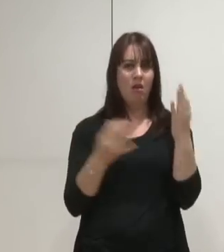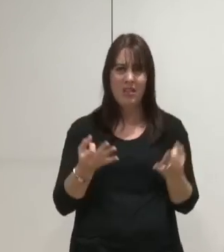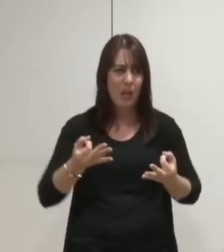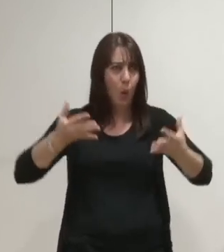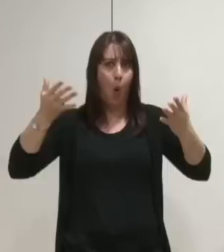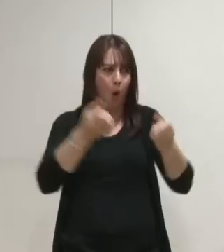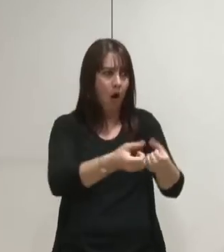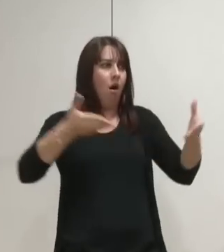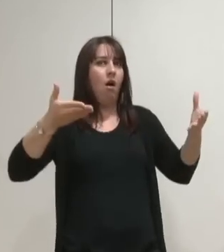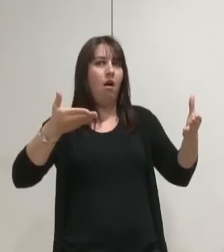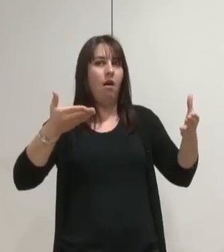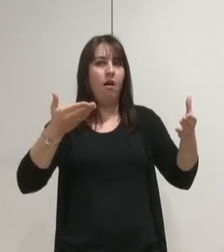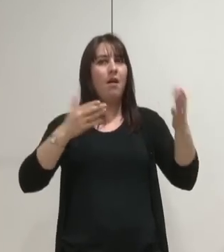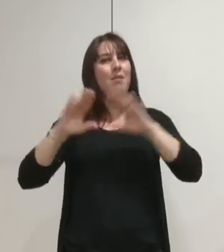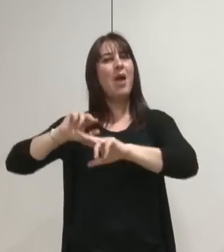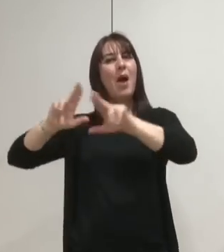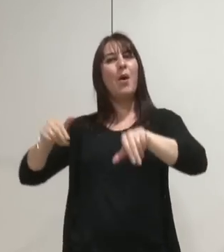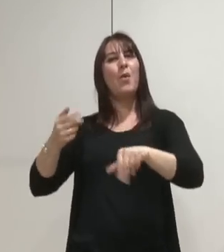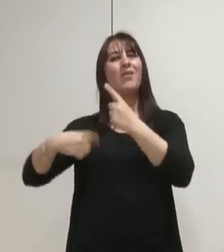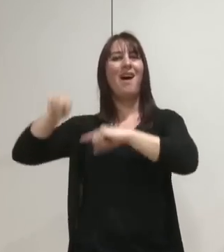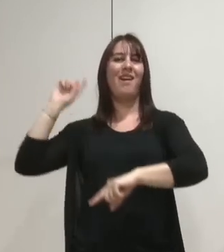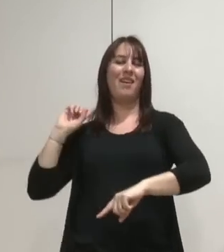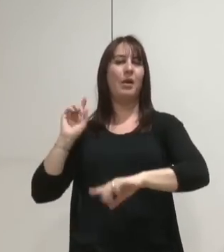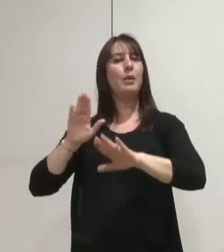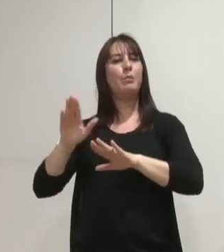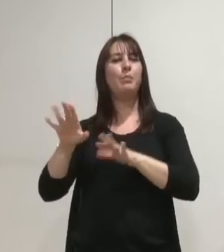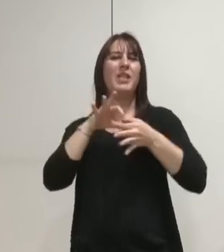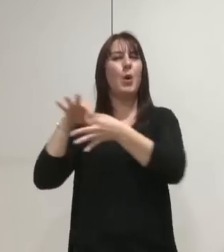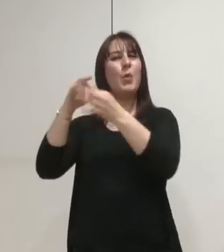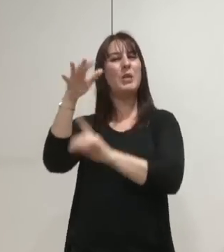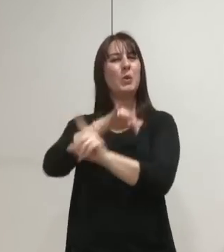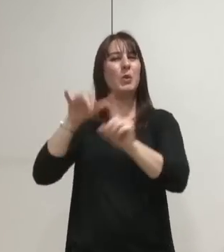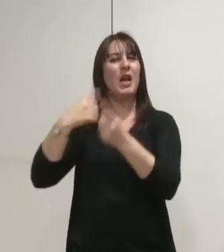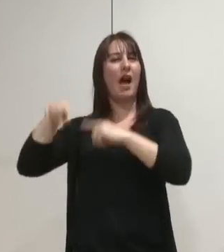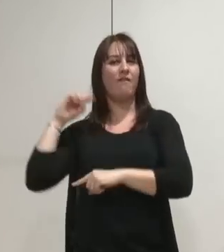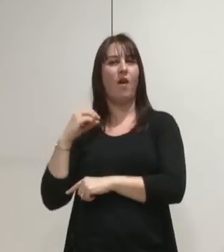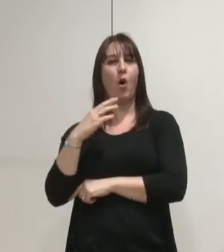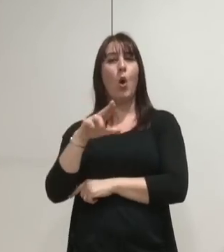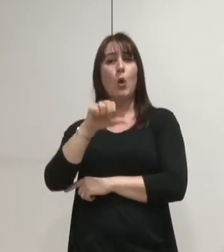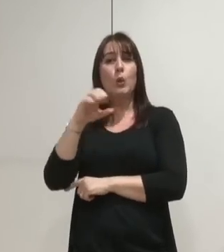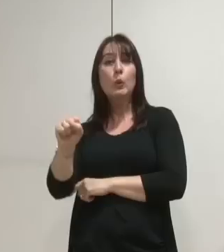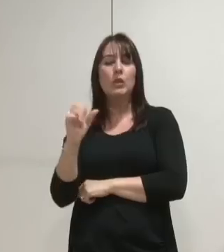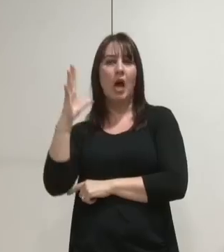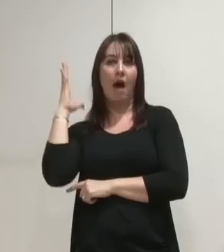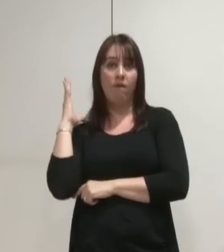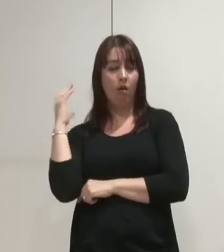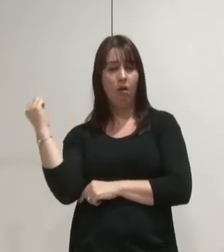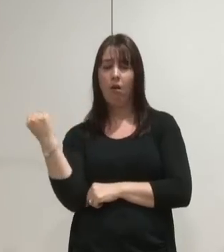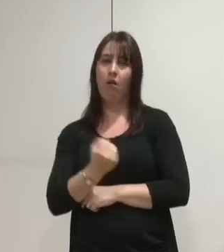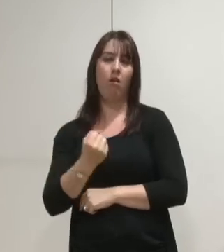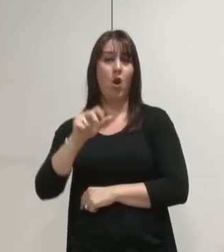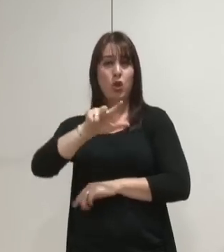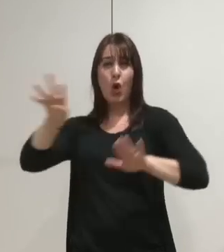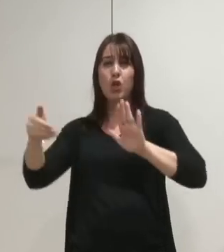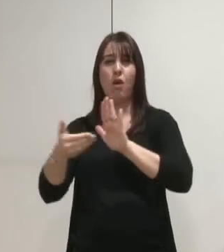mais c'est moins que lors du précédent contrat dit cont urbain de cohésion sociale le CX où Grenoble atteignait 39000